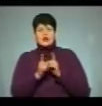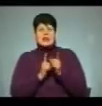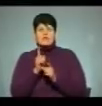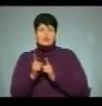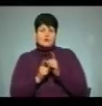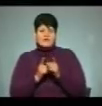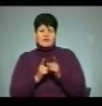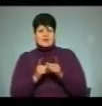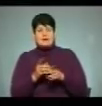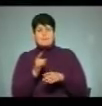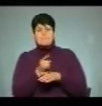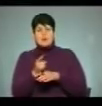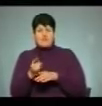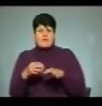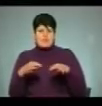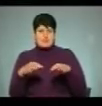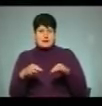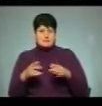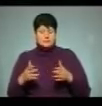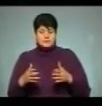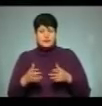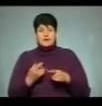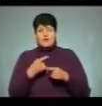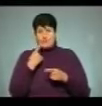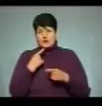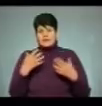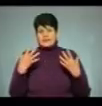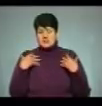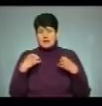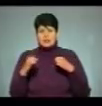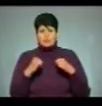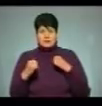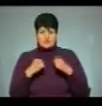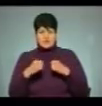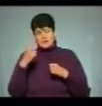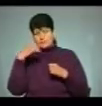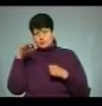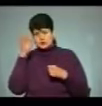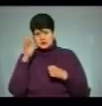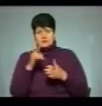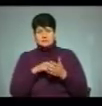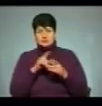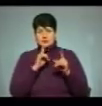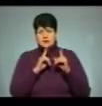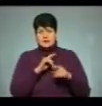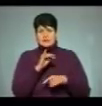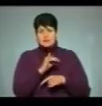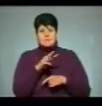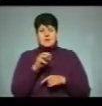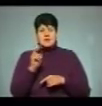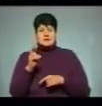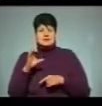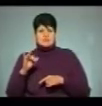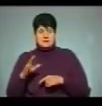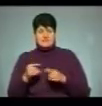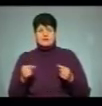сфери паркування транспортних засобів, каже начальник управління муніципальної інспекції Тернопільської міськради Ігор Максимів. Відповідно